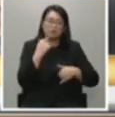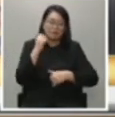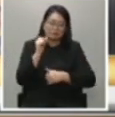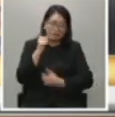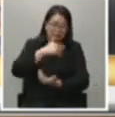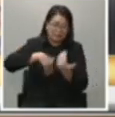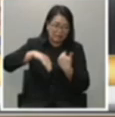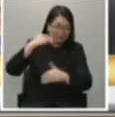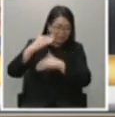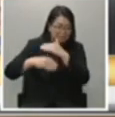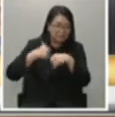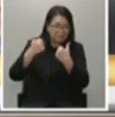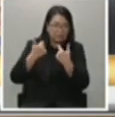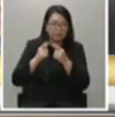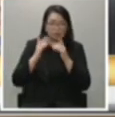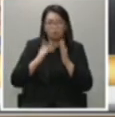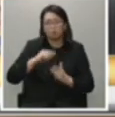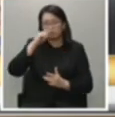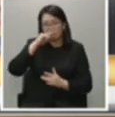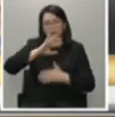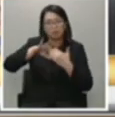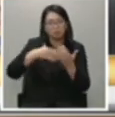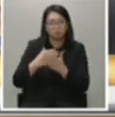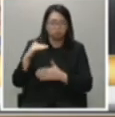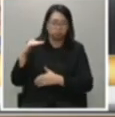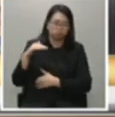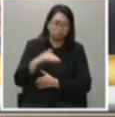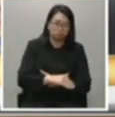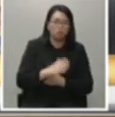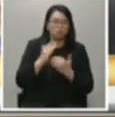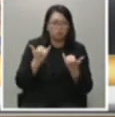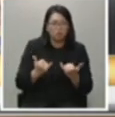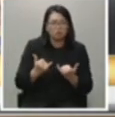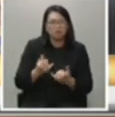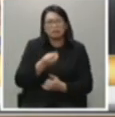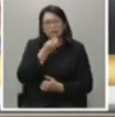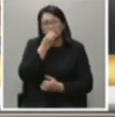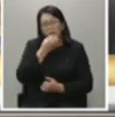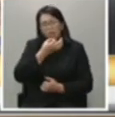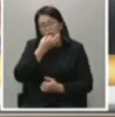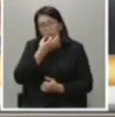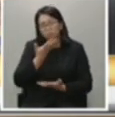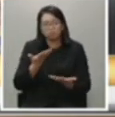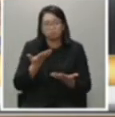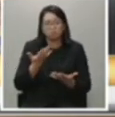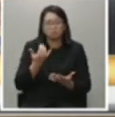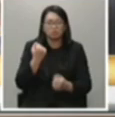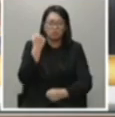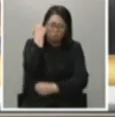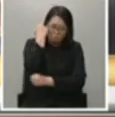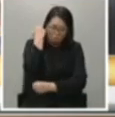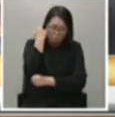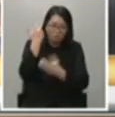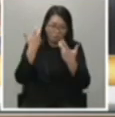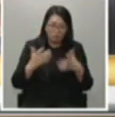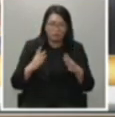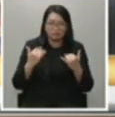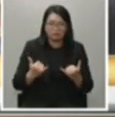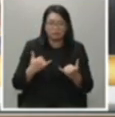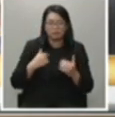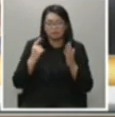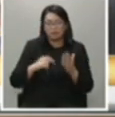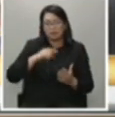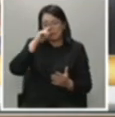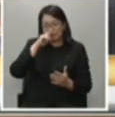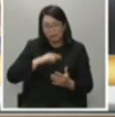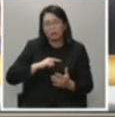อกว่าเศรษฐกิจแย่ลงคนกำลังจะอดตายกันหมดแล้วค่ะแต่ที่แย่ไปกว่านั้นก็คือประเทศไทยวิกฤตถึงขน